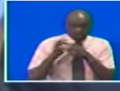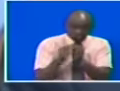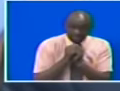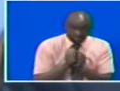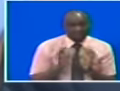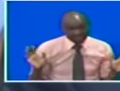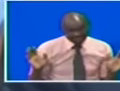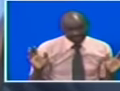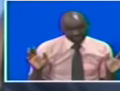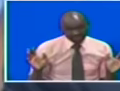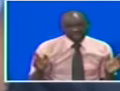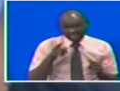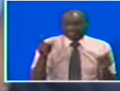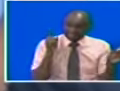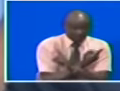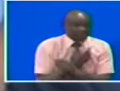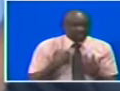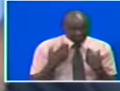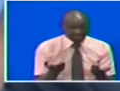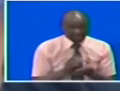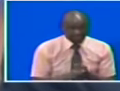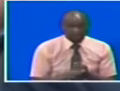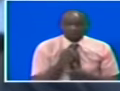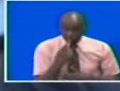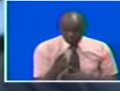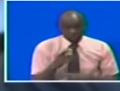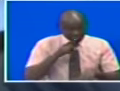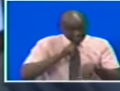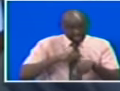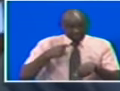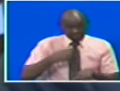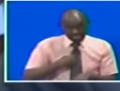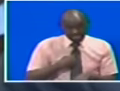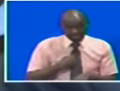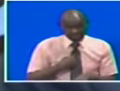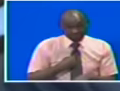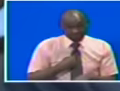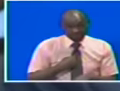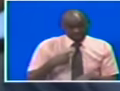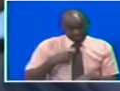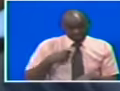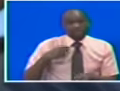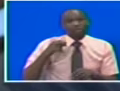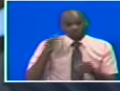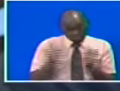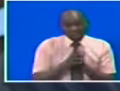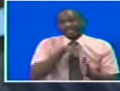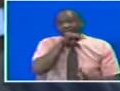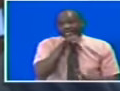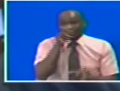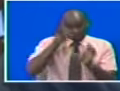a coalition, and that is the difference. Na kwa hivyo wakati mimi niliungana na ndugu yangu Raila